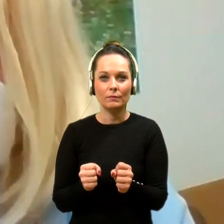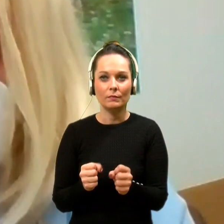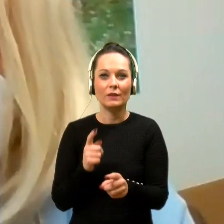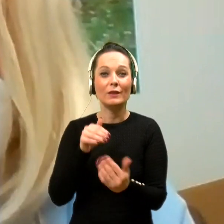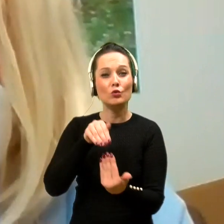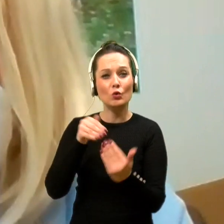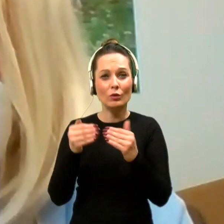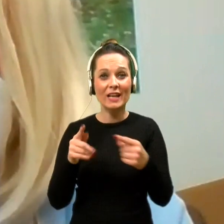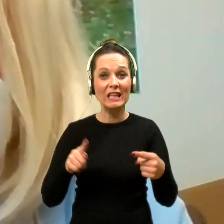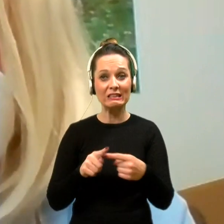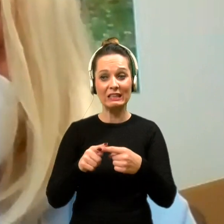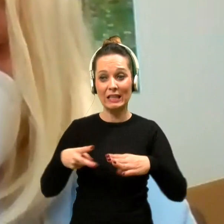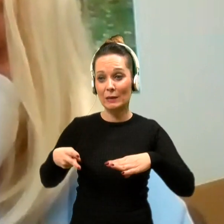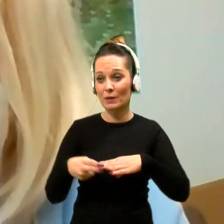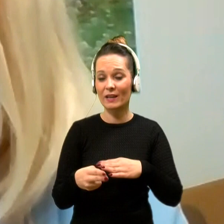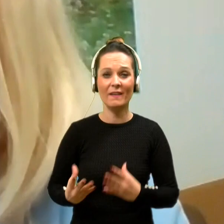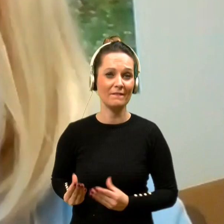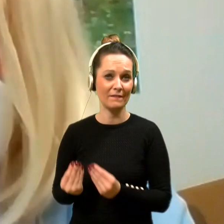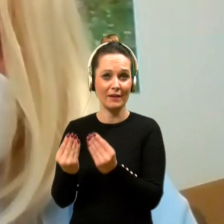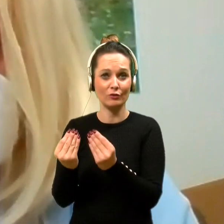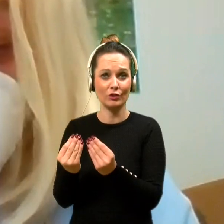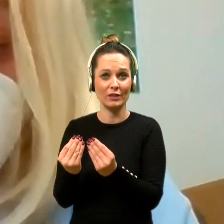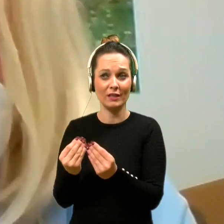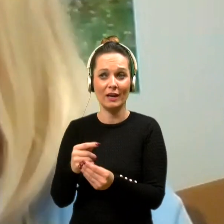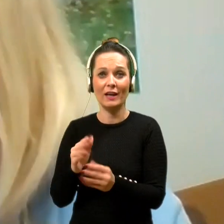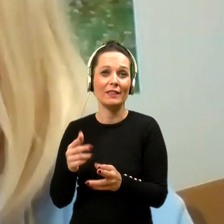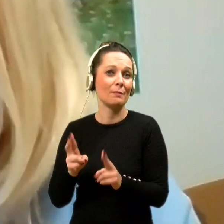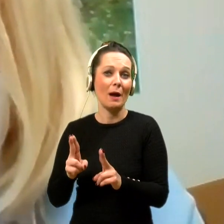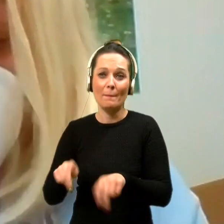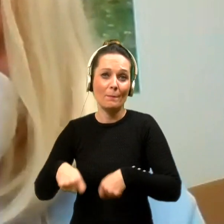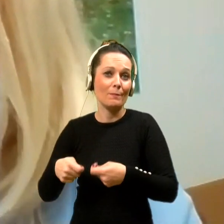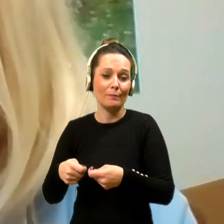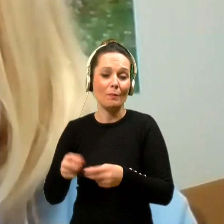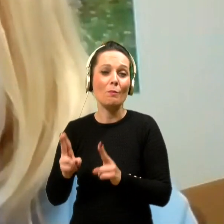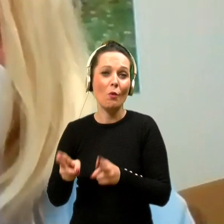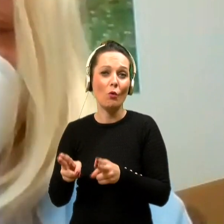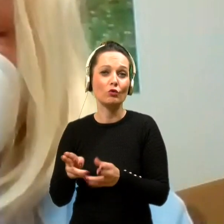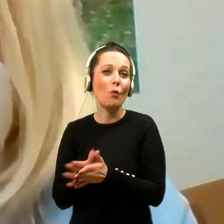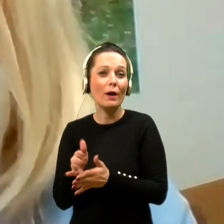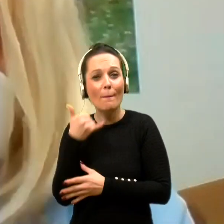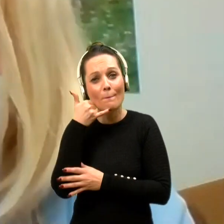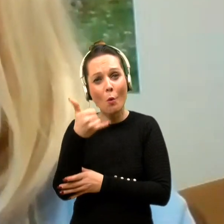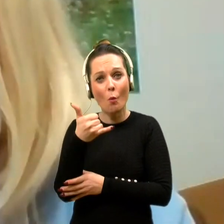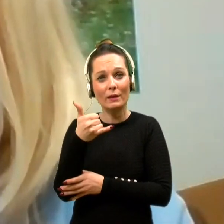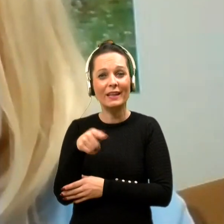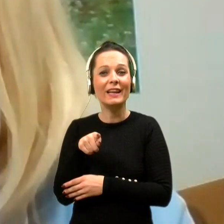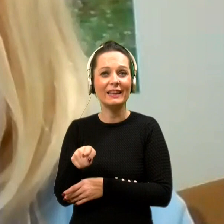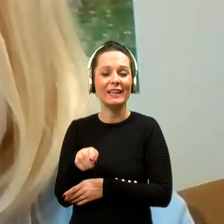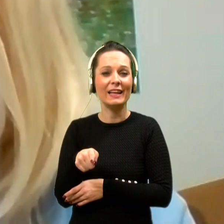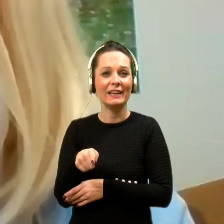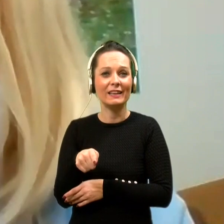socialni stiki prekinjeni, velika večina od njih nima možnosti uporabljati, bom rekla, mobitela oziroma teh